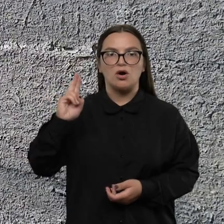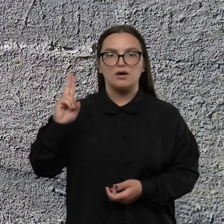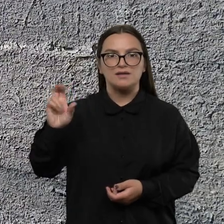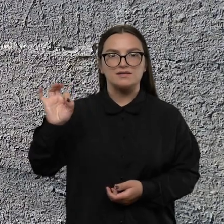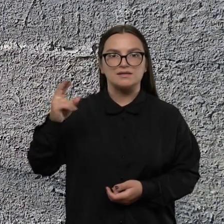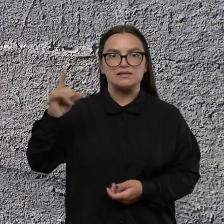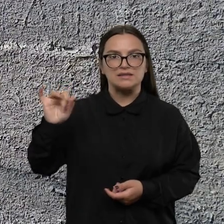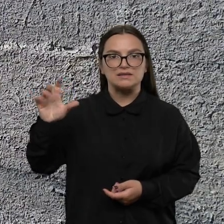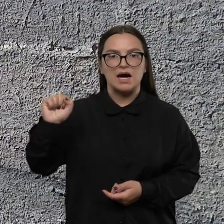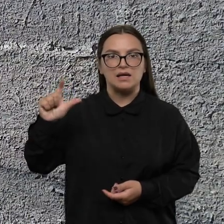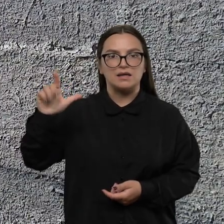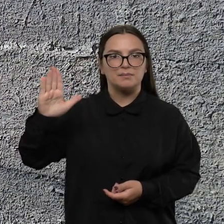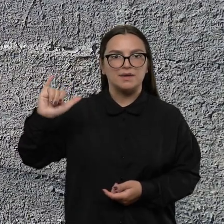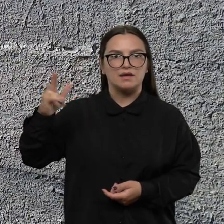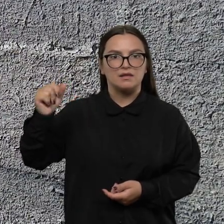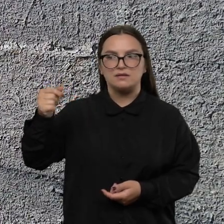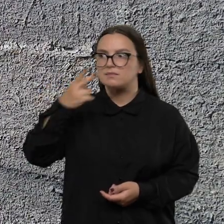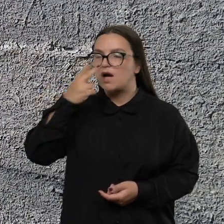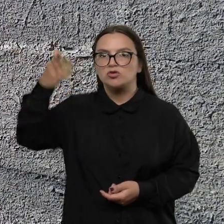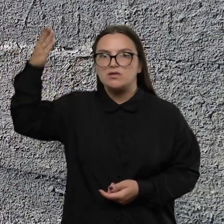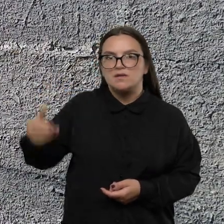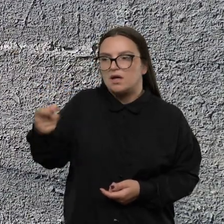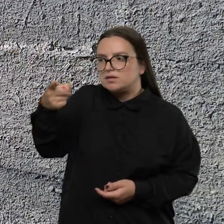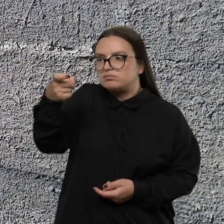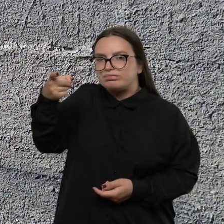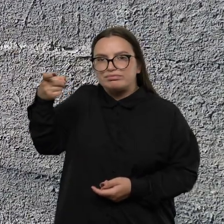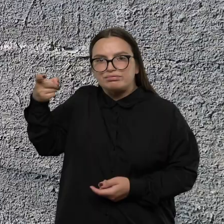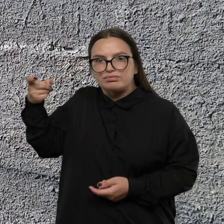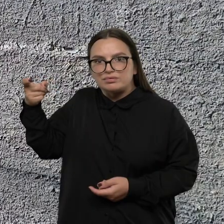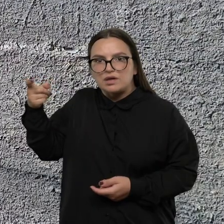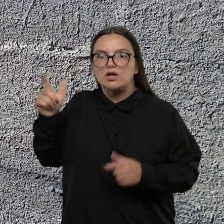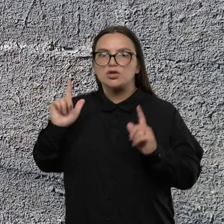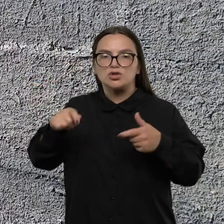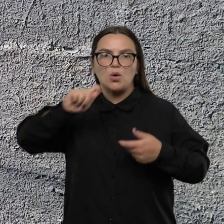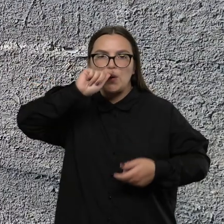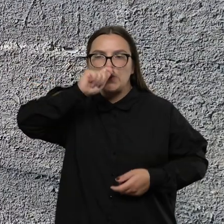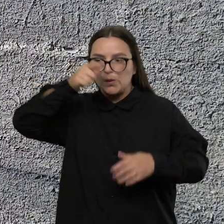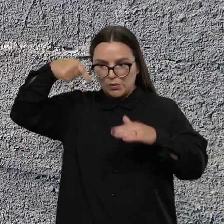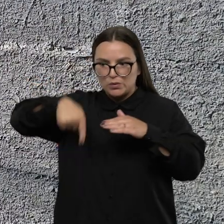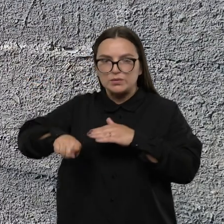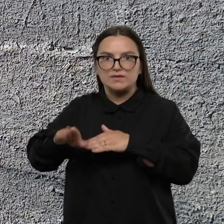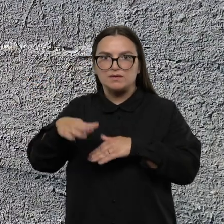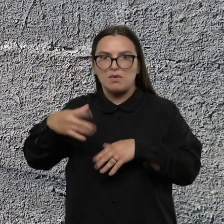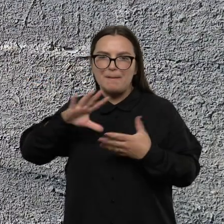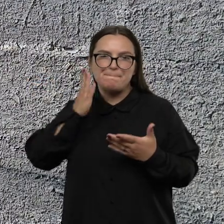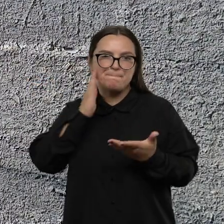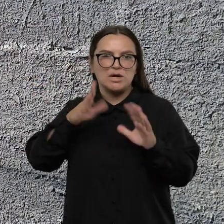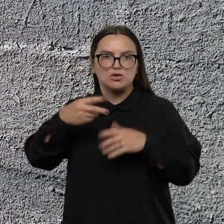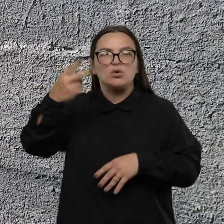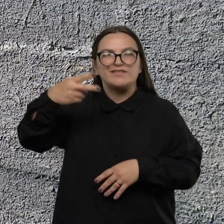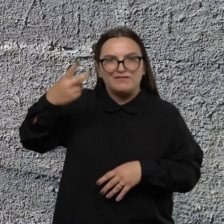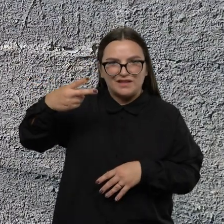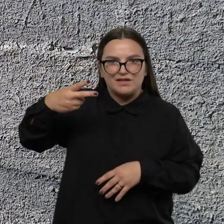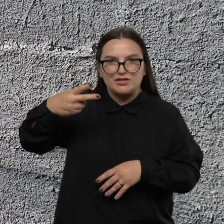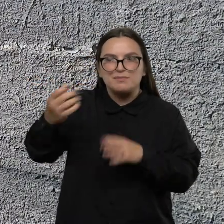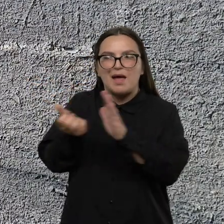Gluoksnys Albinas, įrašas sienoje, ir tokių įrašų gerai įskaitomų šiame rūsyje yra apie 20, šiaip jų yra